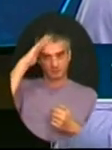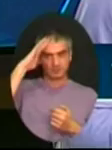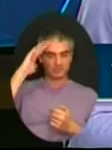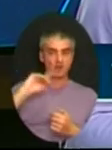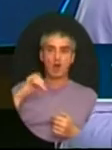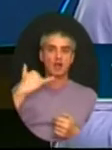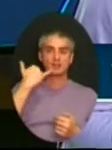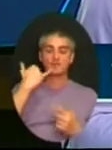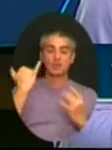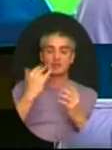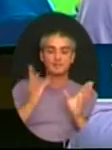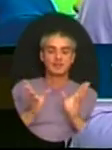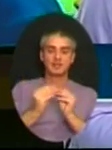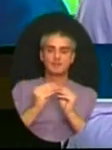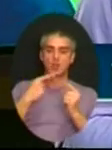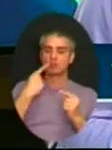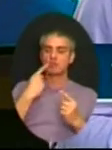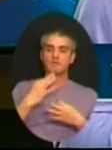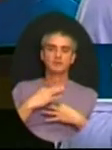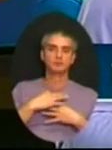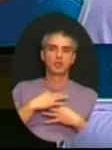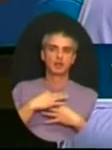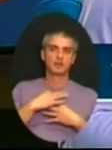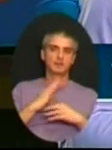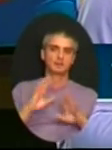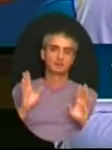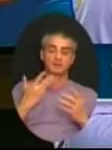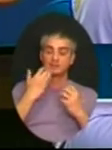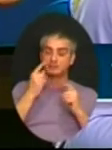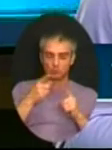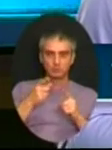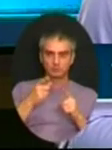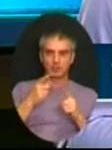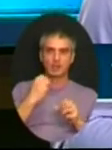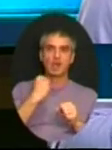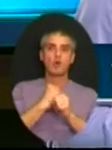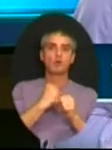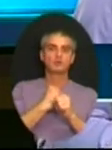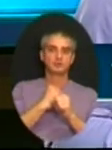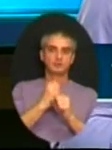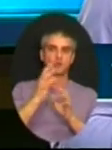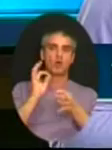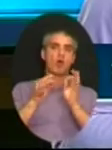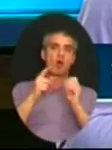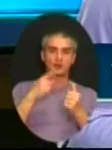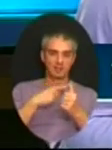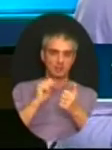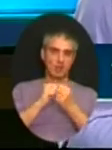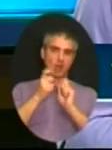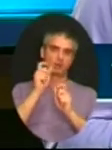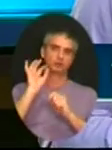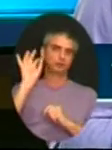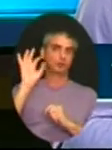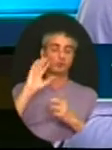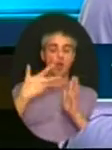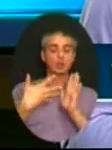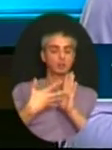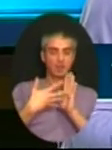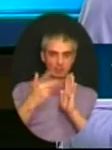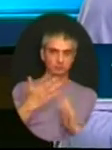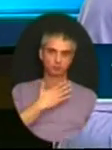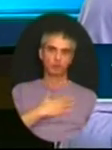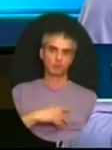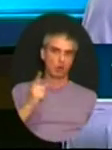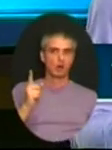תמיד באמצעות הדוברים שלי, והסיפור הזה נעשה על ידי עורכי דין או אנשים מטעמם, או נחקרים